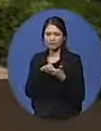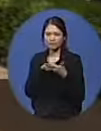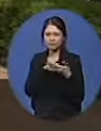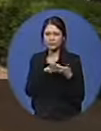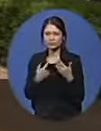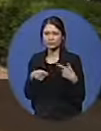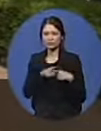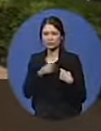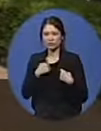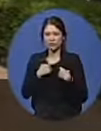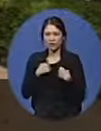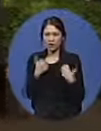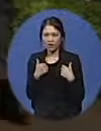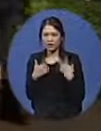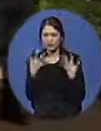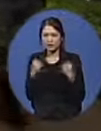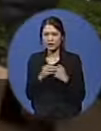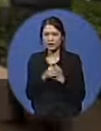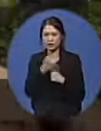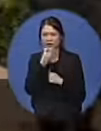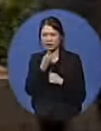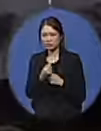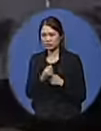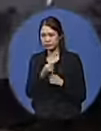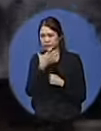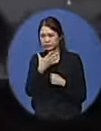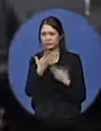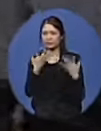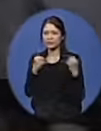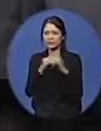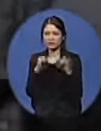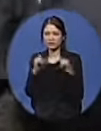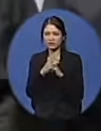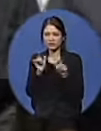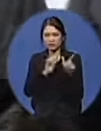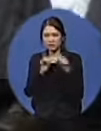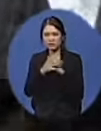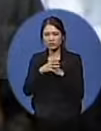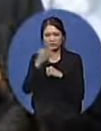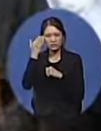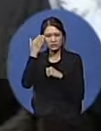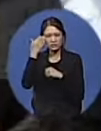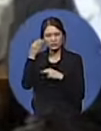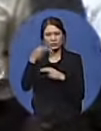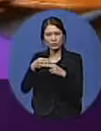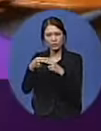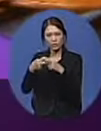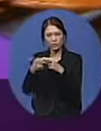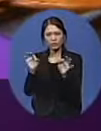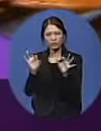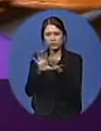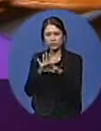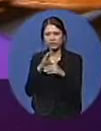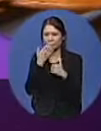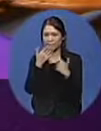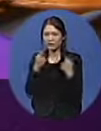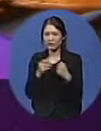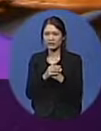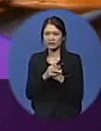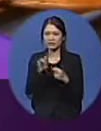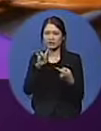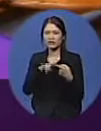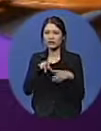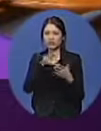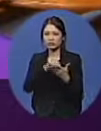그 누구도 별로 행복하지 못한 것은 바로 이런 메마른 지식 교육의 영향이 아닐까요? 이런 문제가